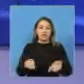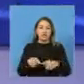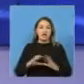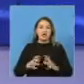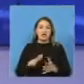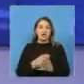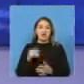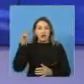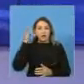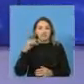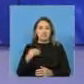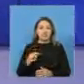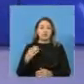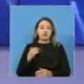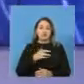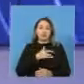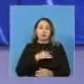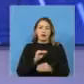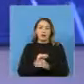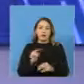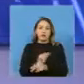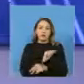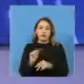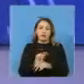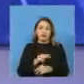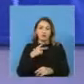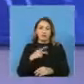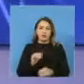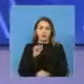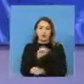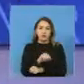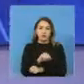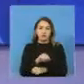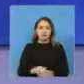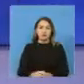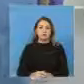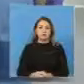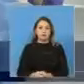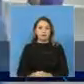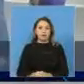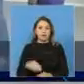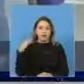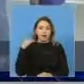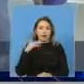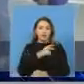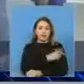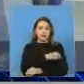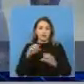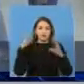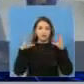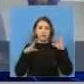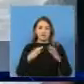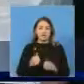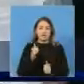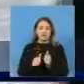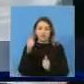Қазақстан және шетелдік кардиологтар бас қосып емдеу ісінің күрделілігіне тоқталды. Ақтөбедегі медицина университетін